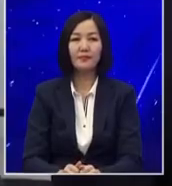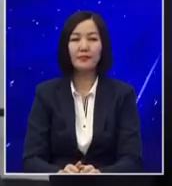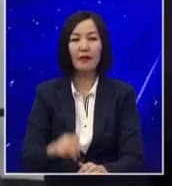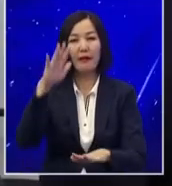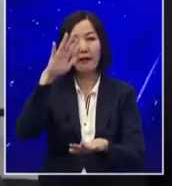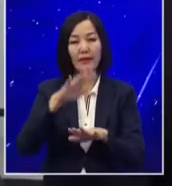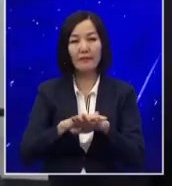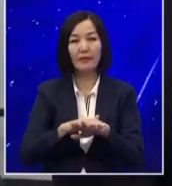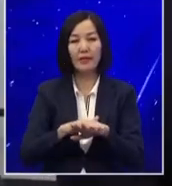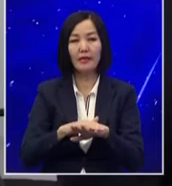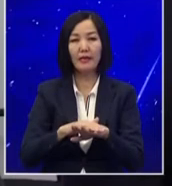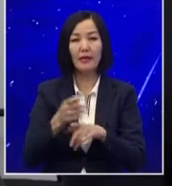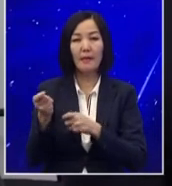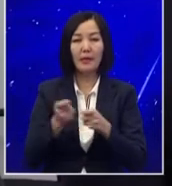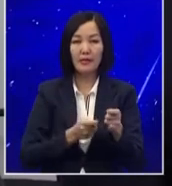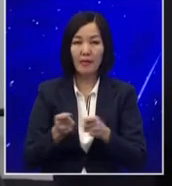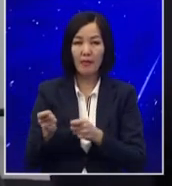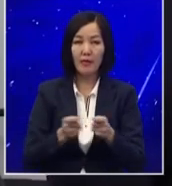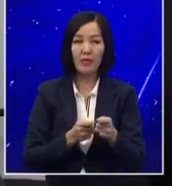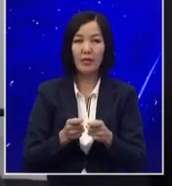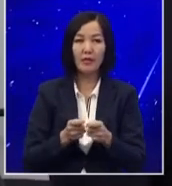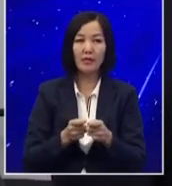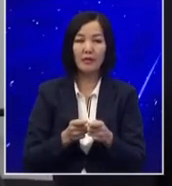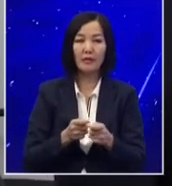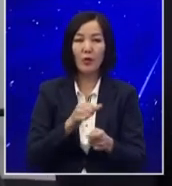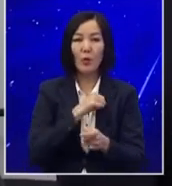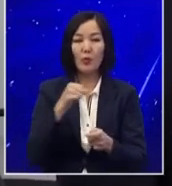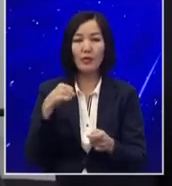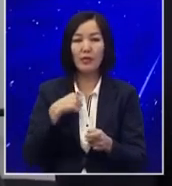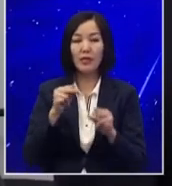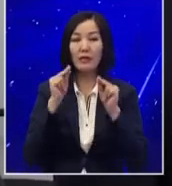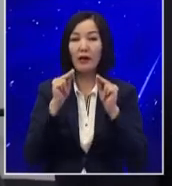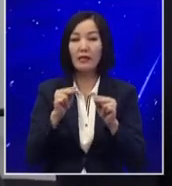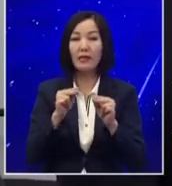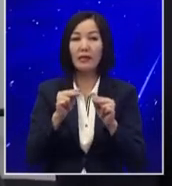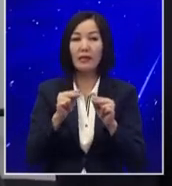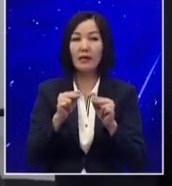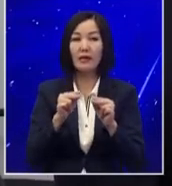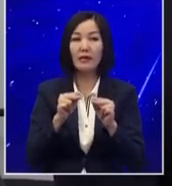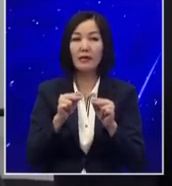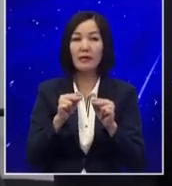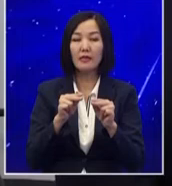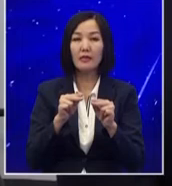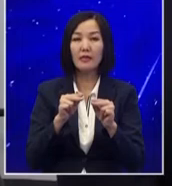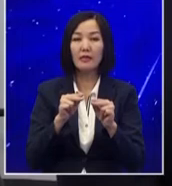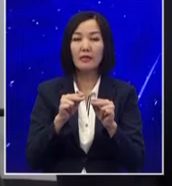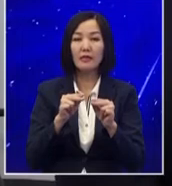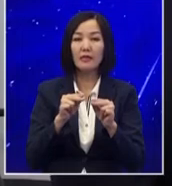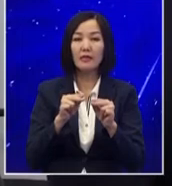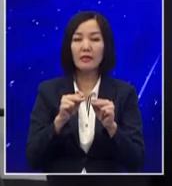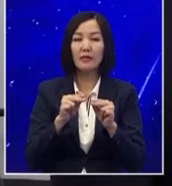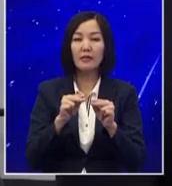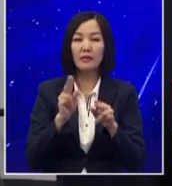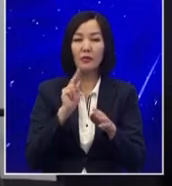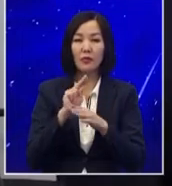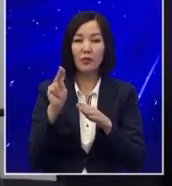Әкімдер және де басқарма басшылары өздерінің адалдыққа, парасаттылыққа және ашықтыққа шақырады.